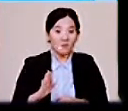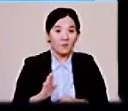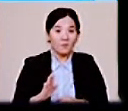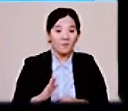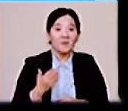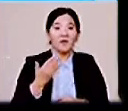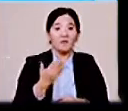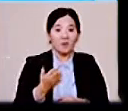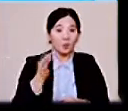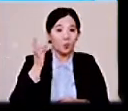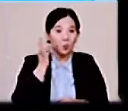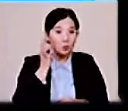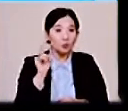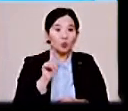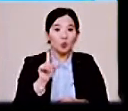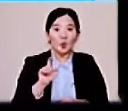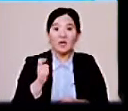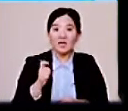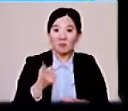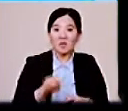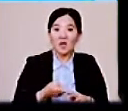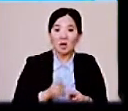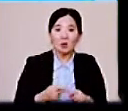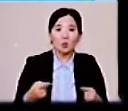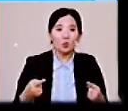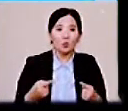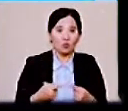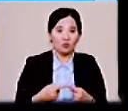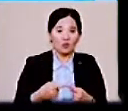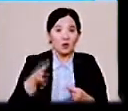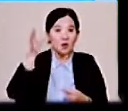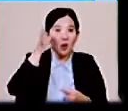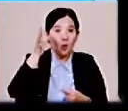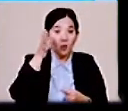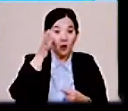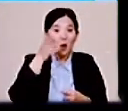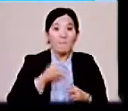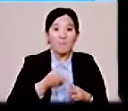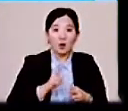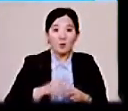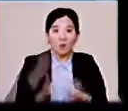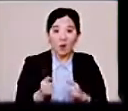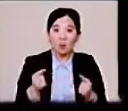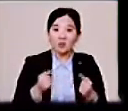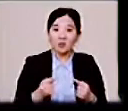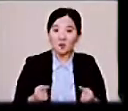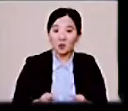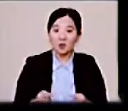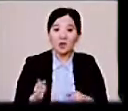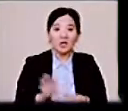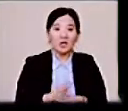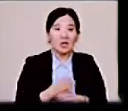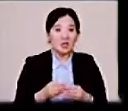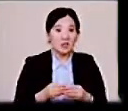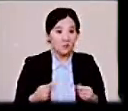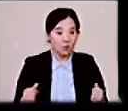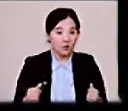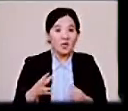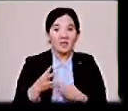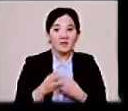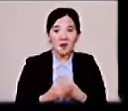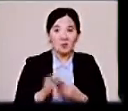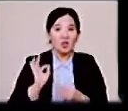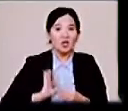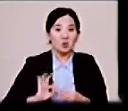вы помните, что химия – это точная наука, поэтому при приготовлении определенных растворов мы с вами